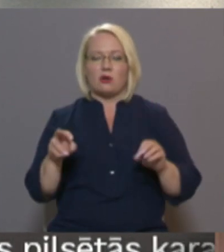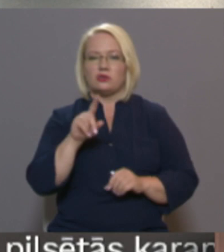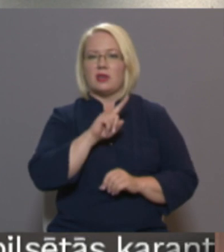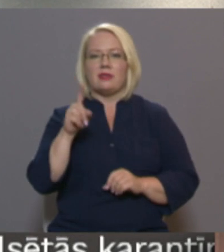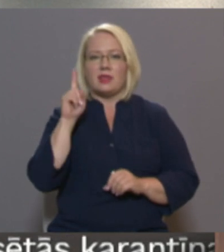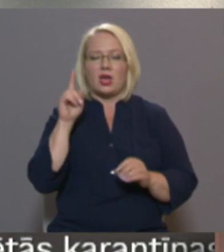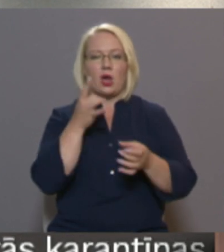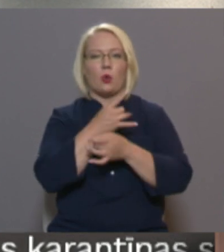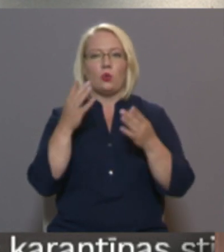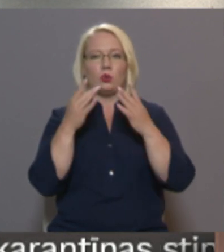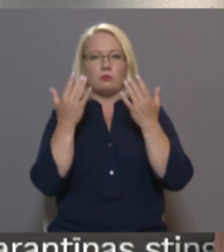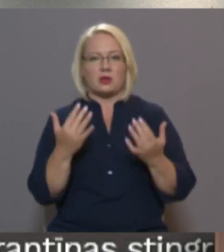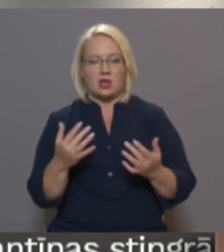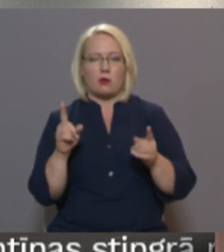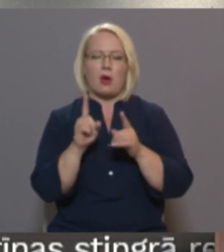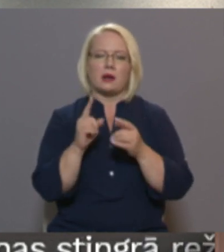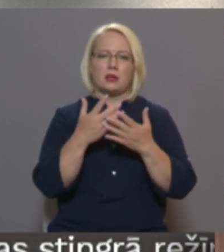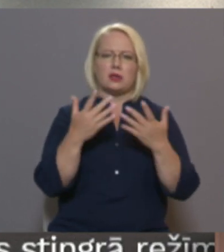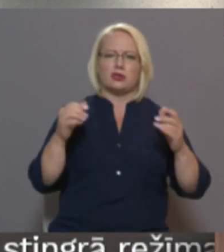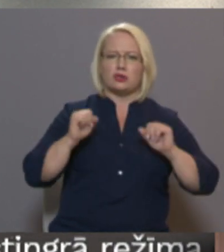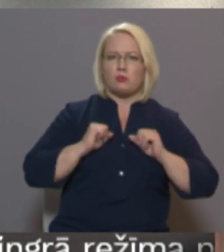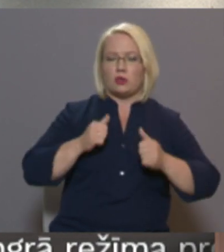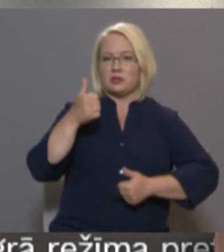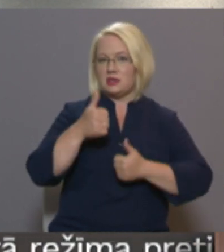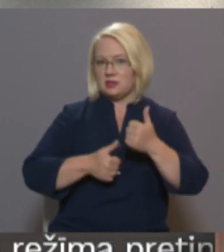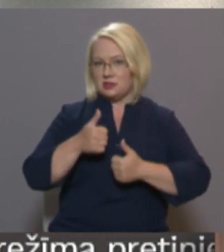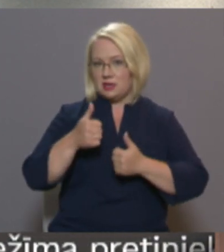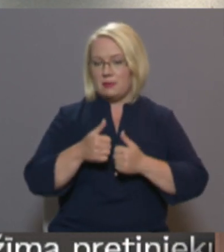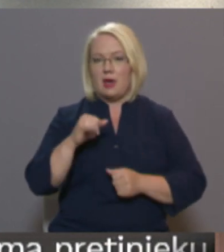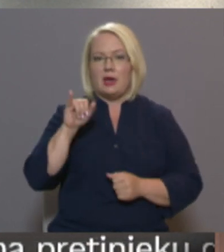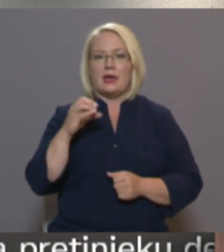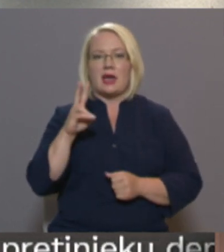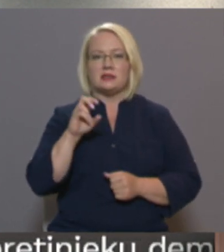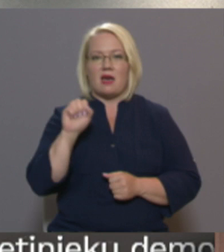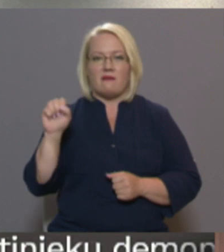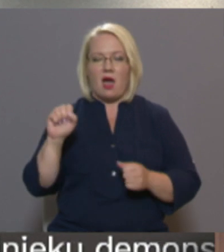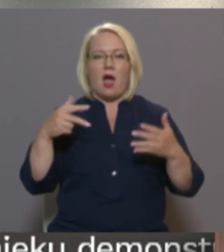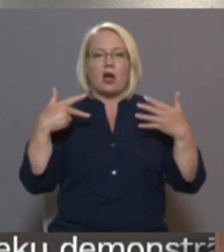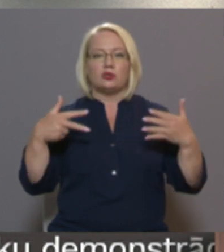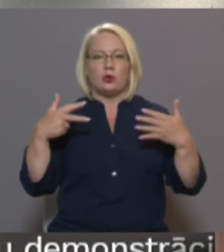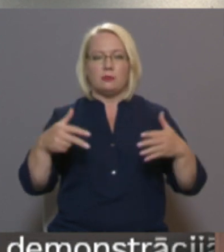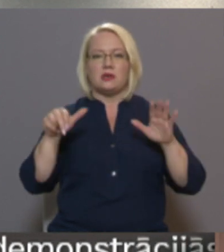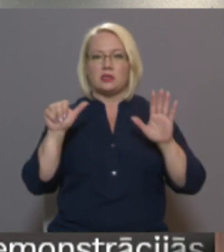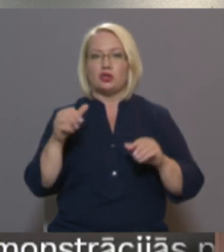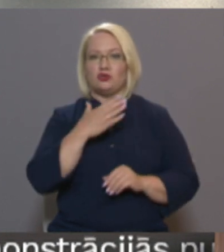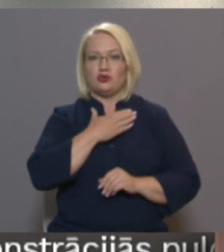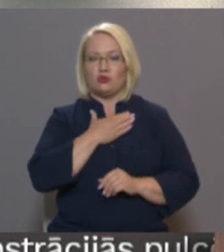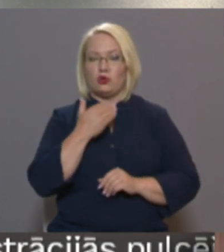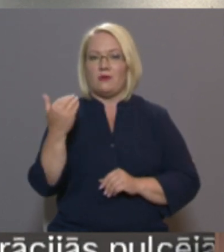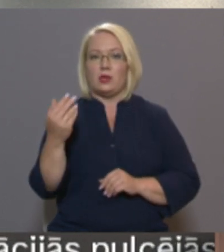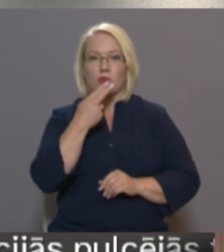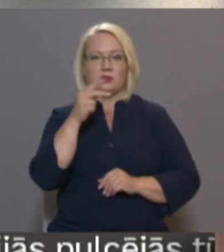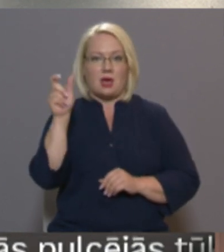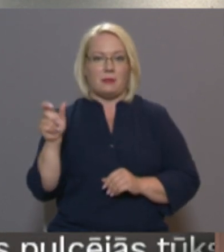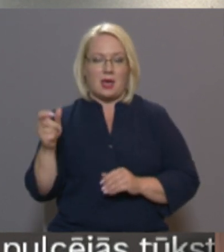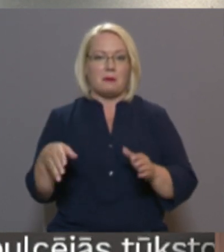kultūras pasākumi, bet arī dažādas sporta sacensības. Iecevā 86 suņi un viņu saimnieki šodien